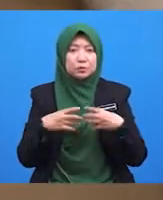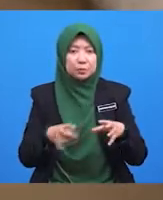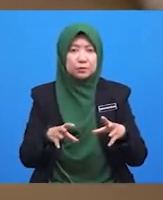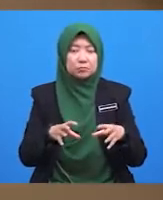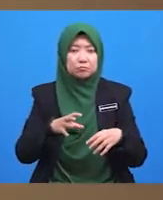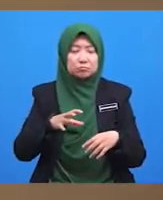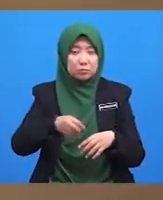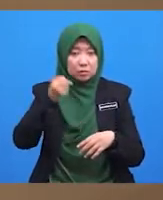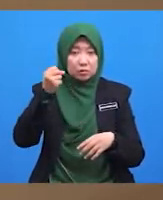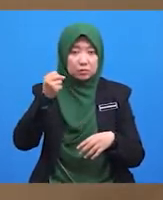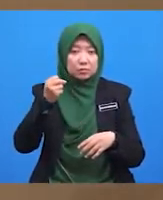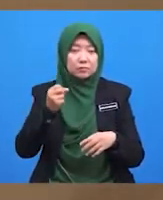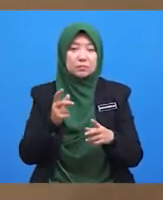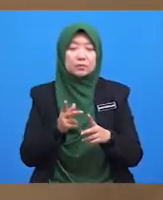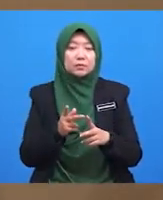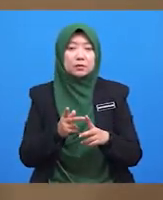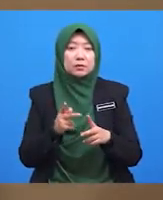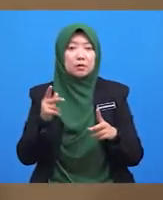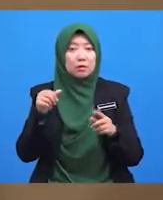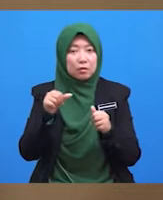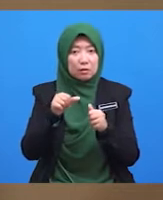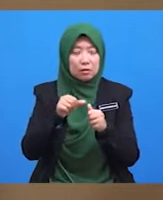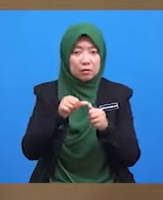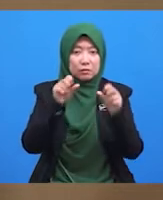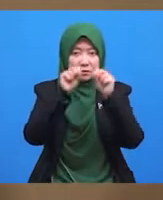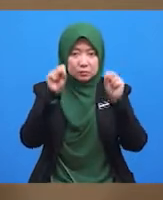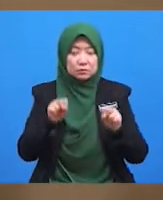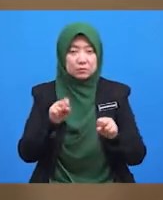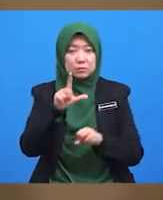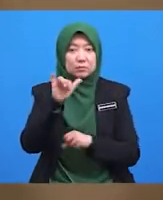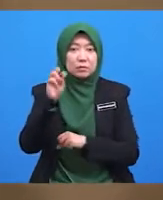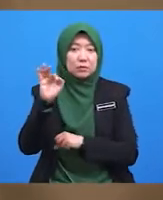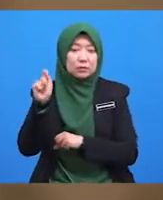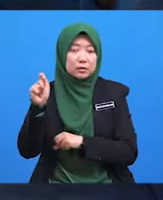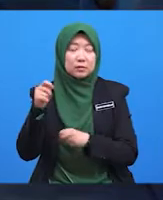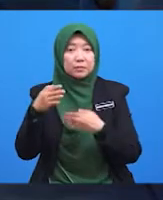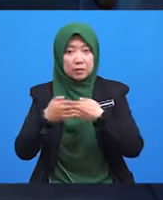tarikan ventus ke arah sistem limfatik yang berdekatan.